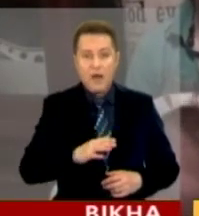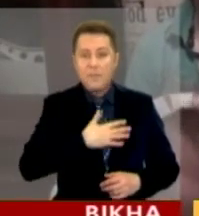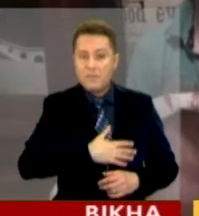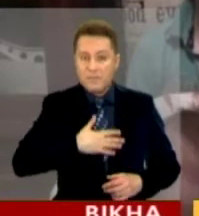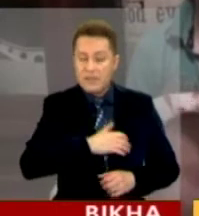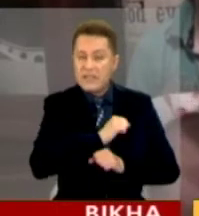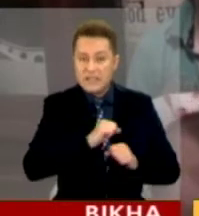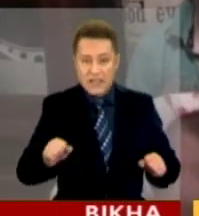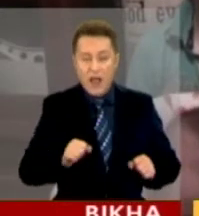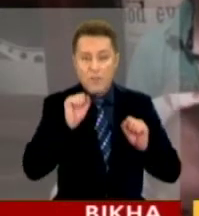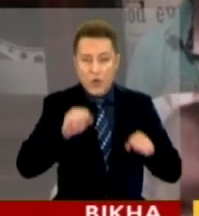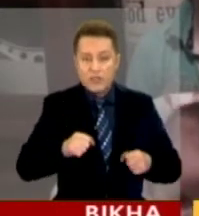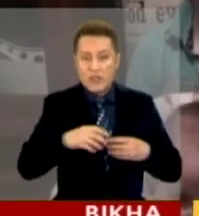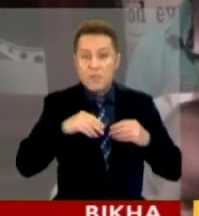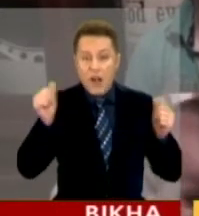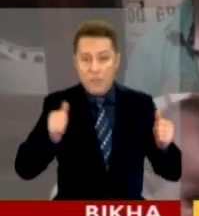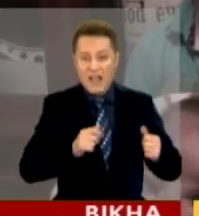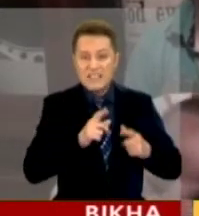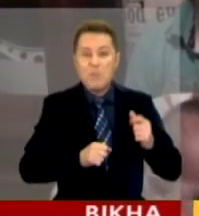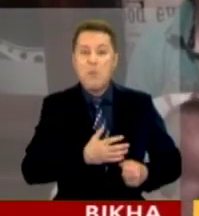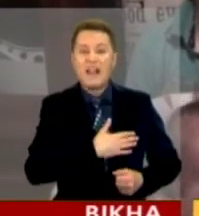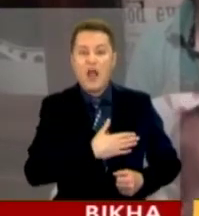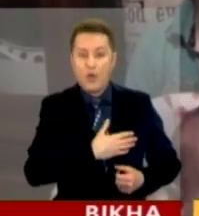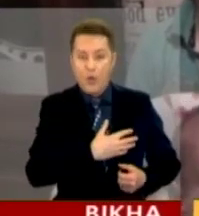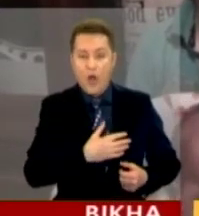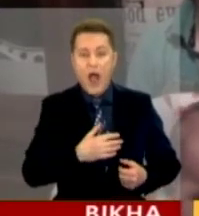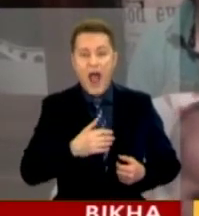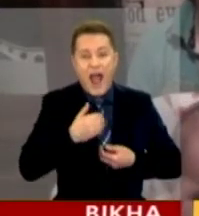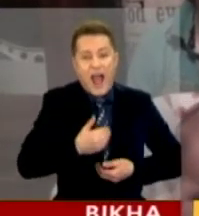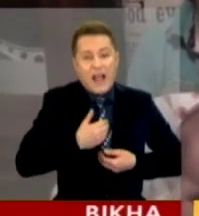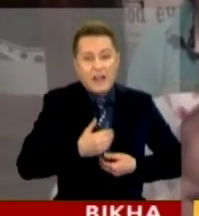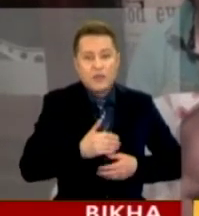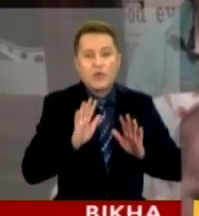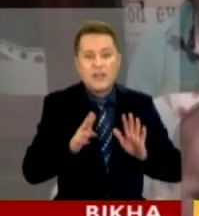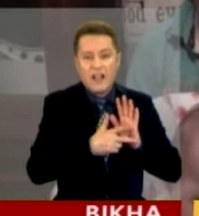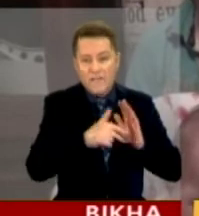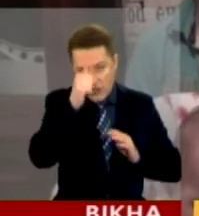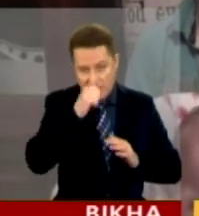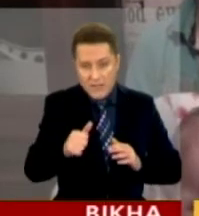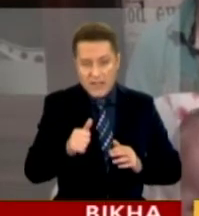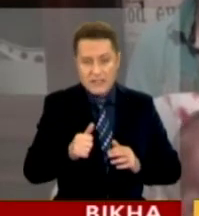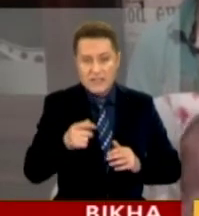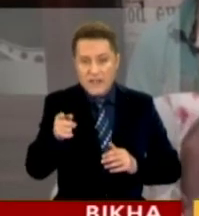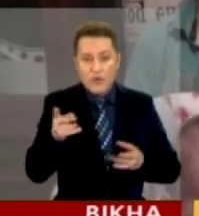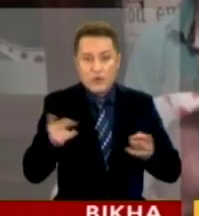мама. У нее может пропасть молоко, а Харитону всего лишь 8 месяцев.